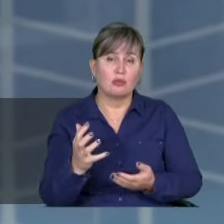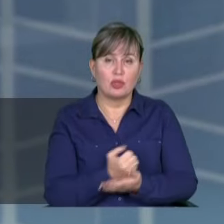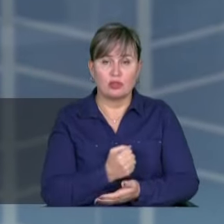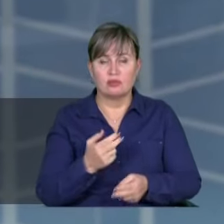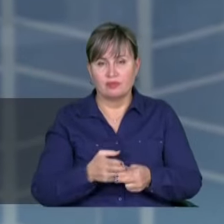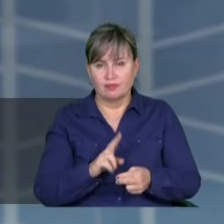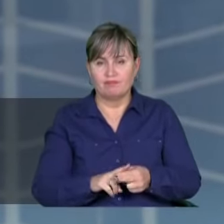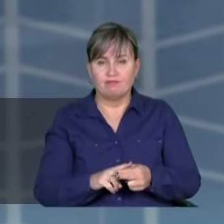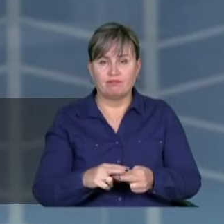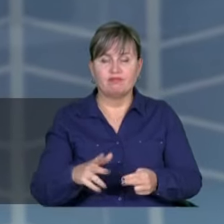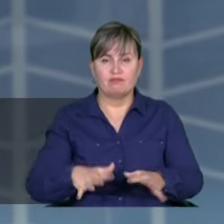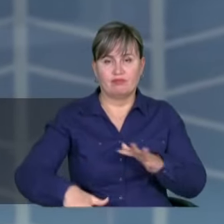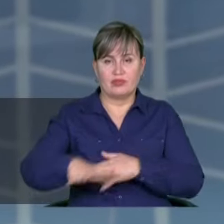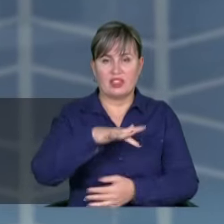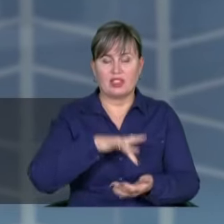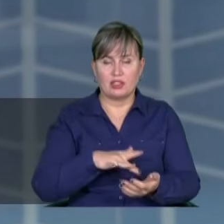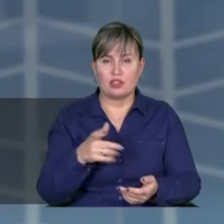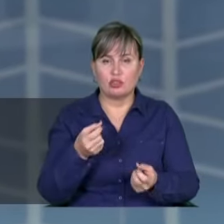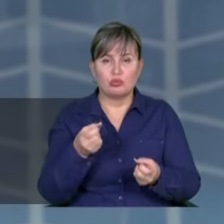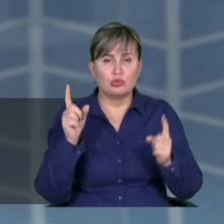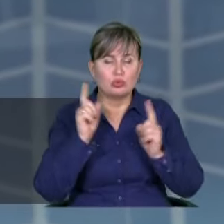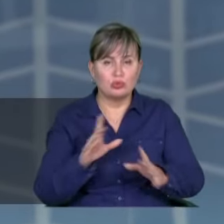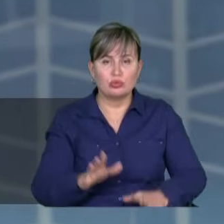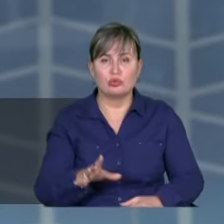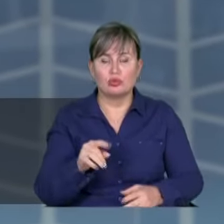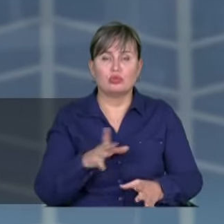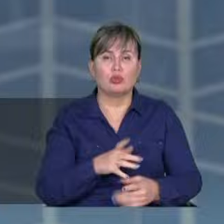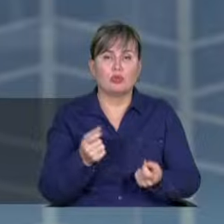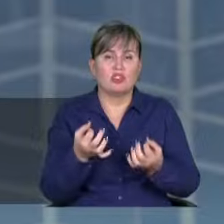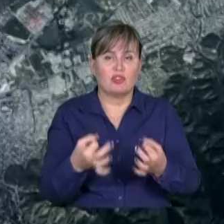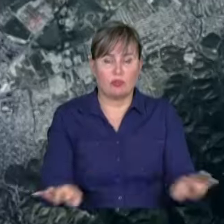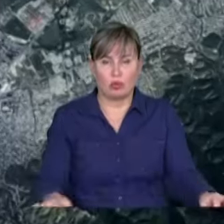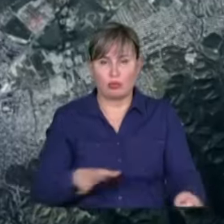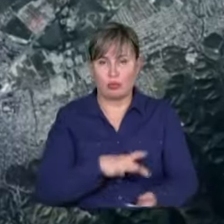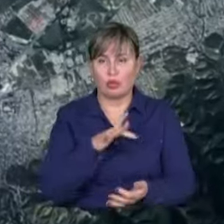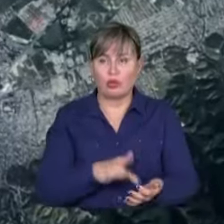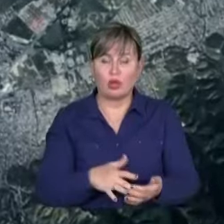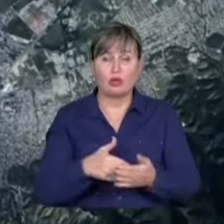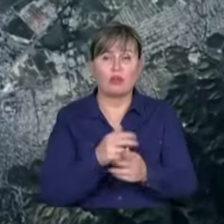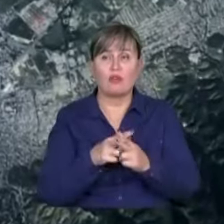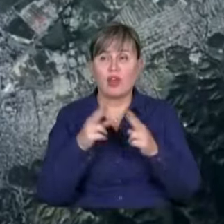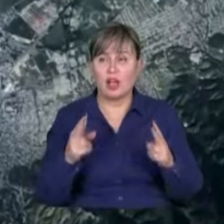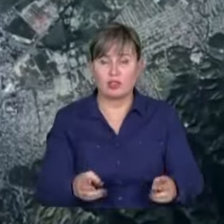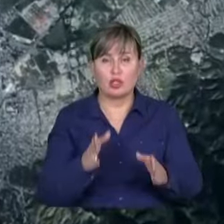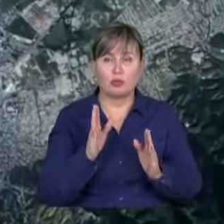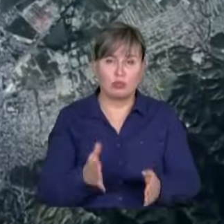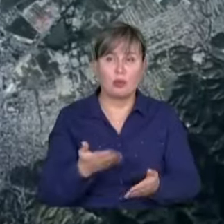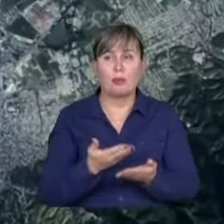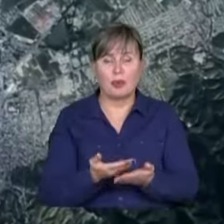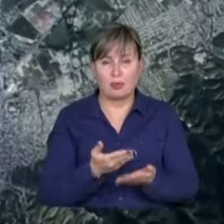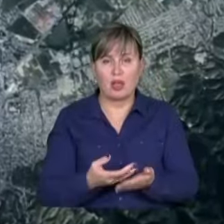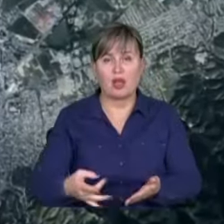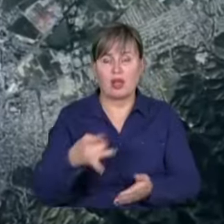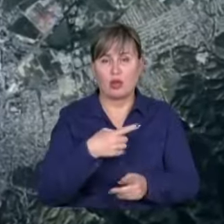сугубо географическое расположение для того, чтобы разгрузить внутри города потоки. Новый вокзал будет расположен примерно в